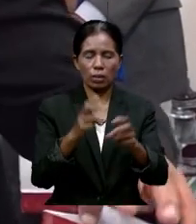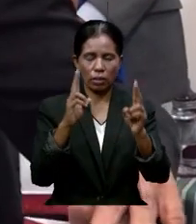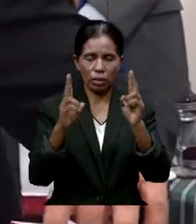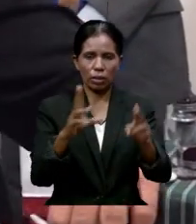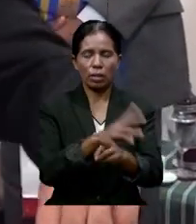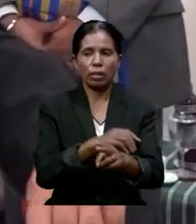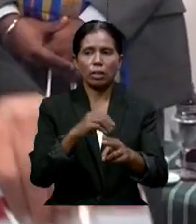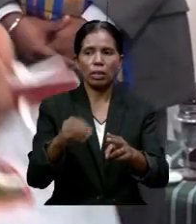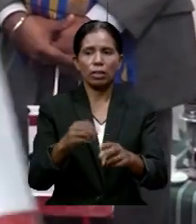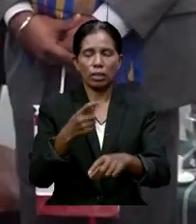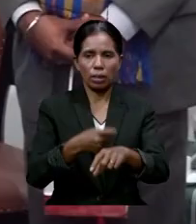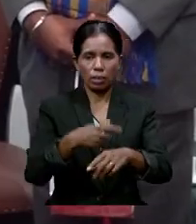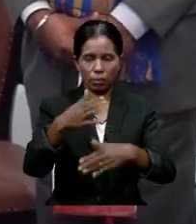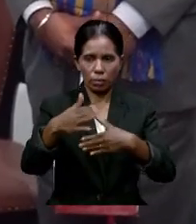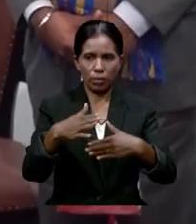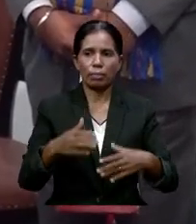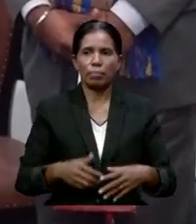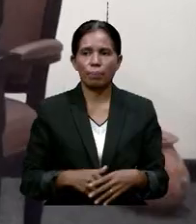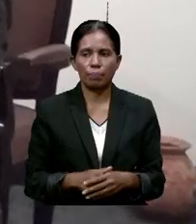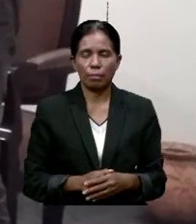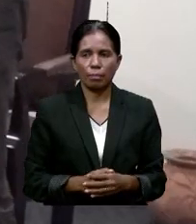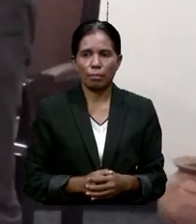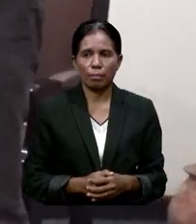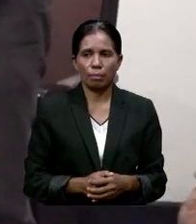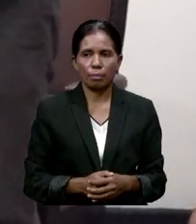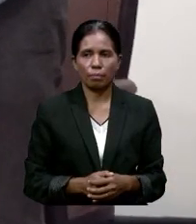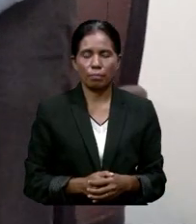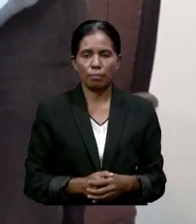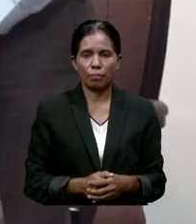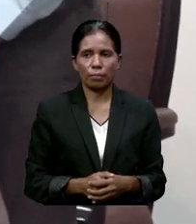acordo Irakne ia tempo basic. Santina de Jesus, Agostinho da Costa, GMN.